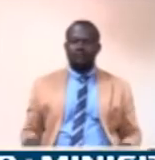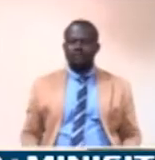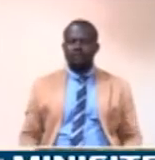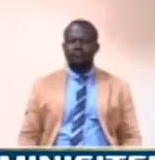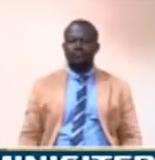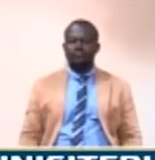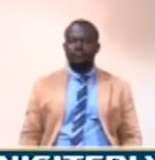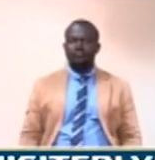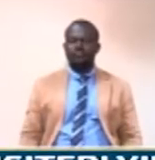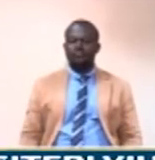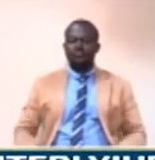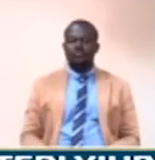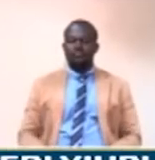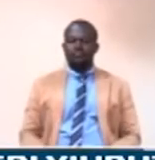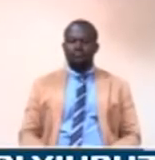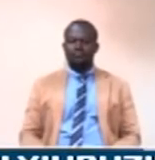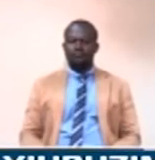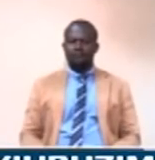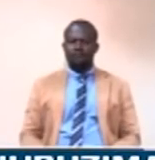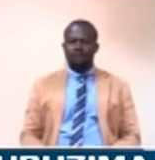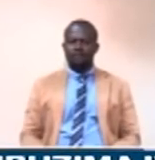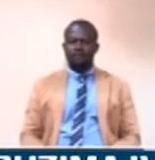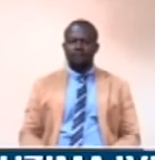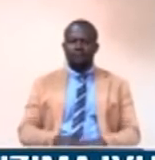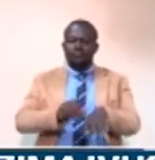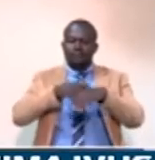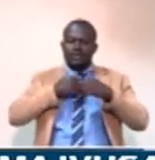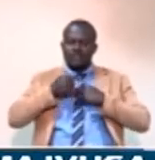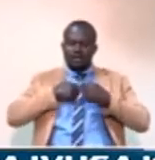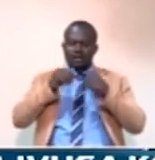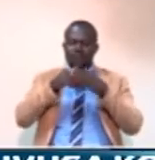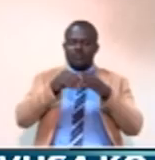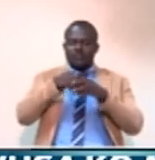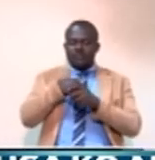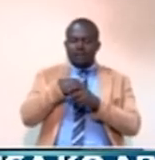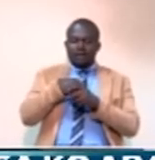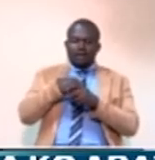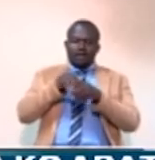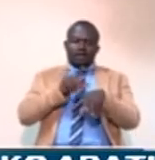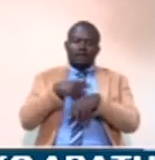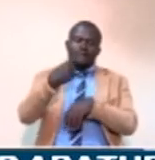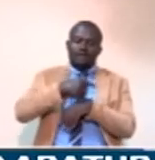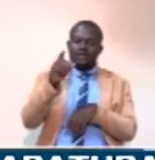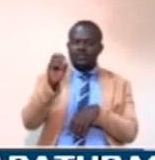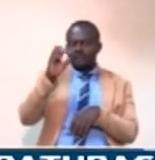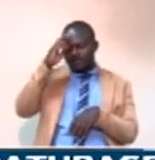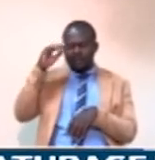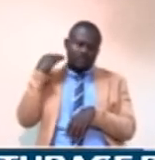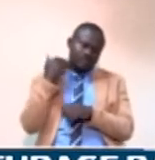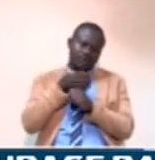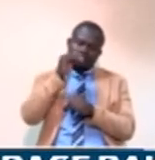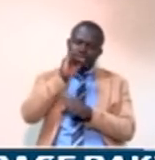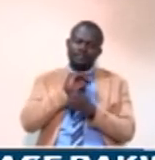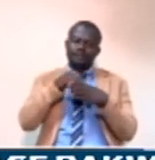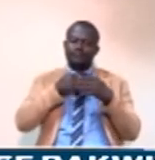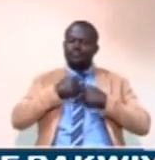Patrick, Televiziyo Rwanda, i Kigali. Naho mu gihe u Rwanda ruri mu gihe cy'iminsi 100 cyo kwibuka Jenoside yakorewe